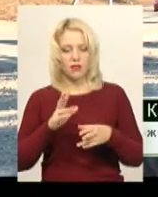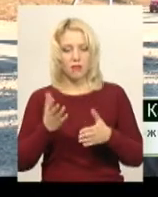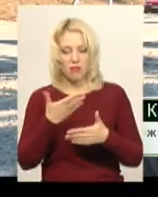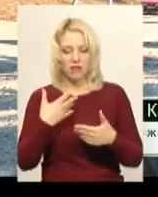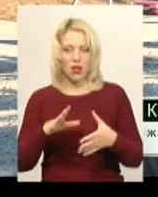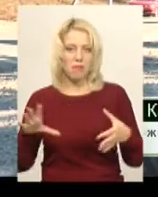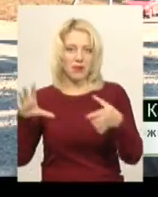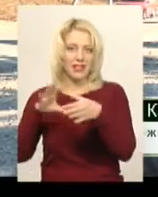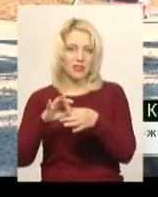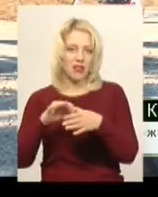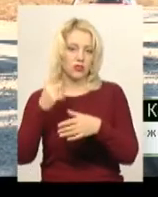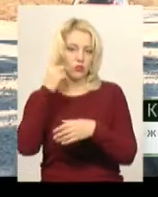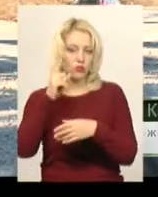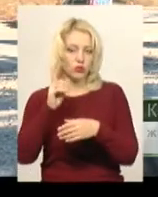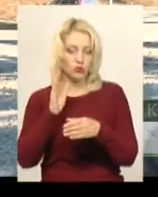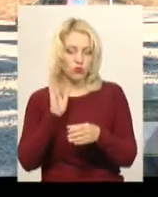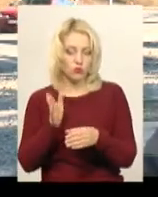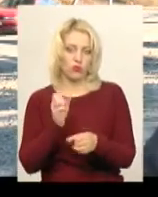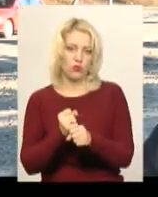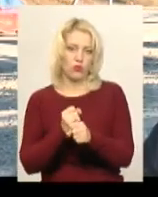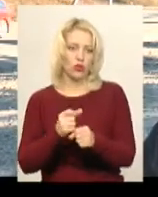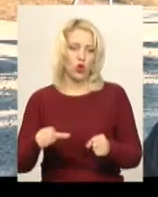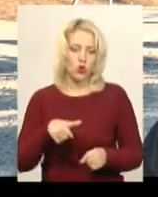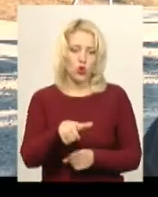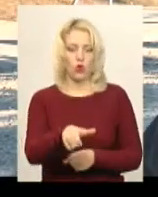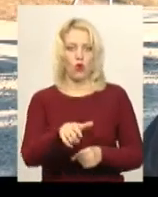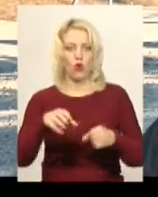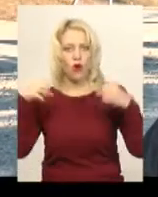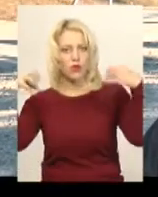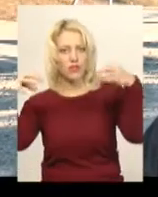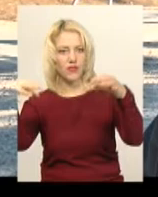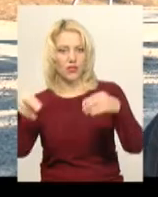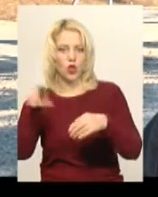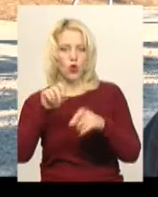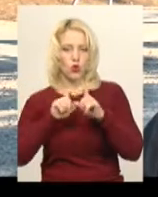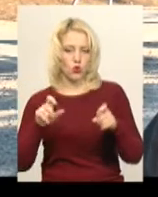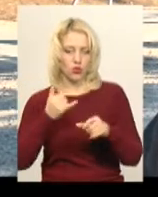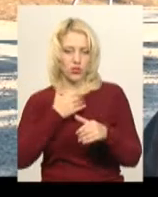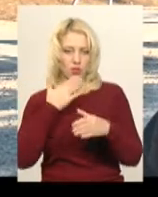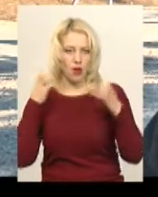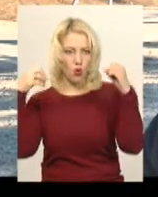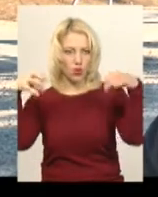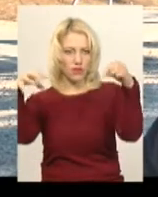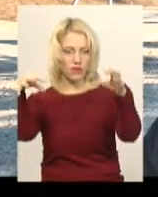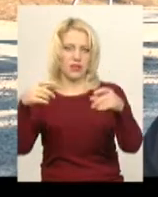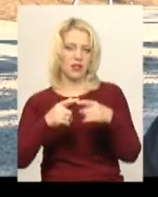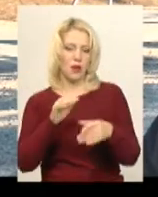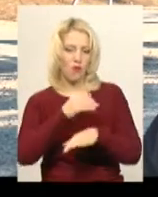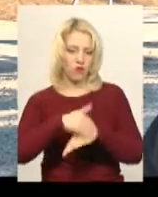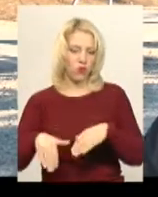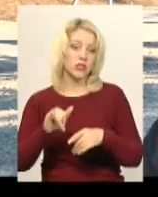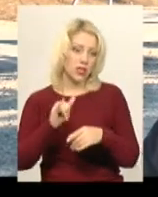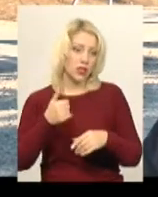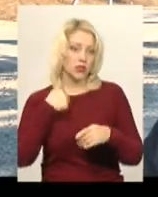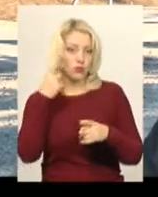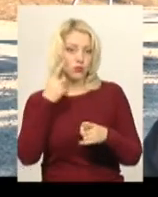приєдналися, зроблять нам дорогу. В першу чергу освітлення, до школи в нас немає освітлення по вулиці, ну